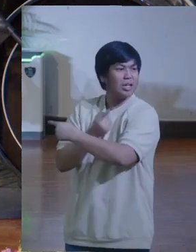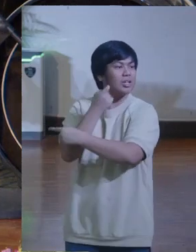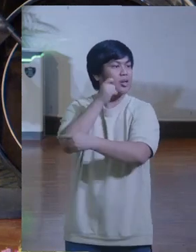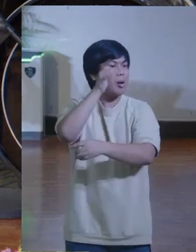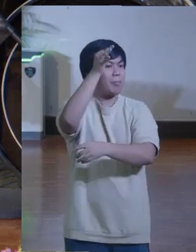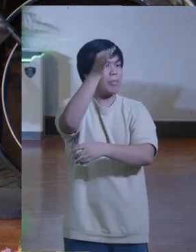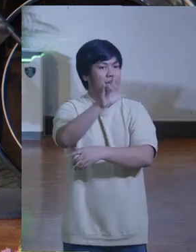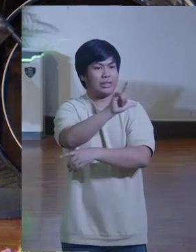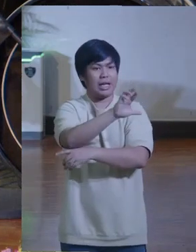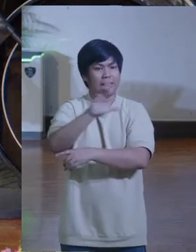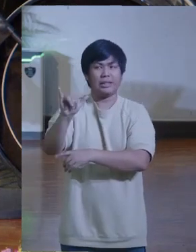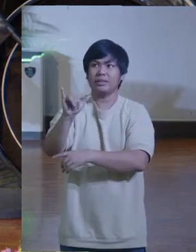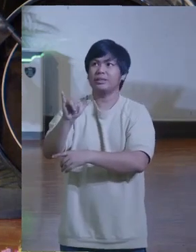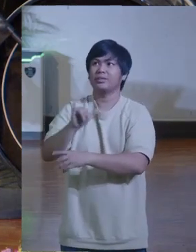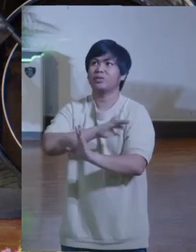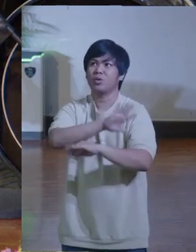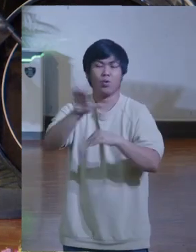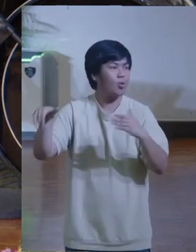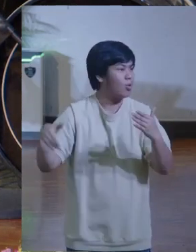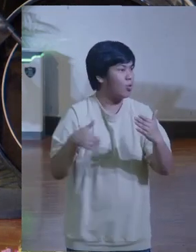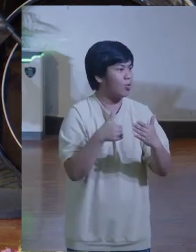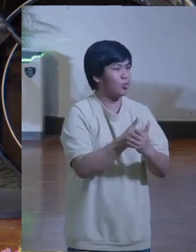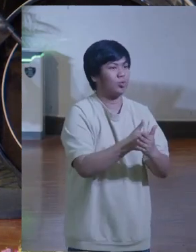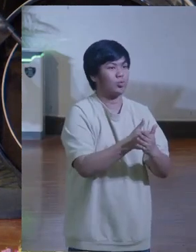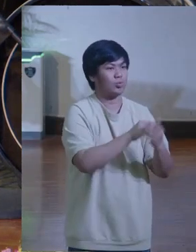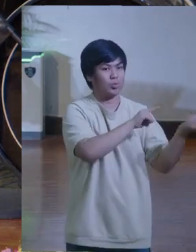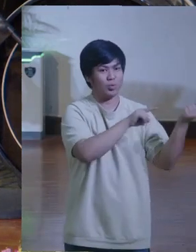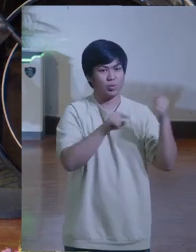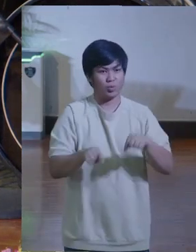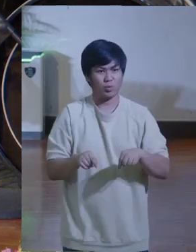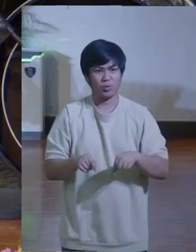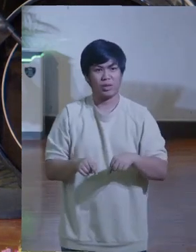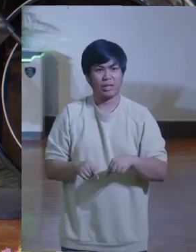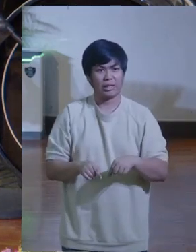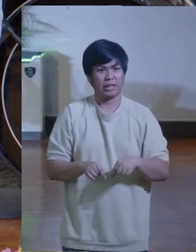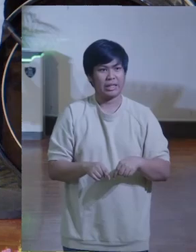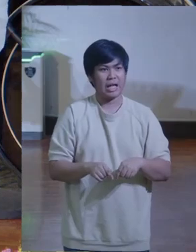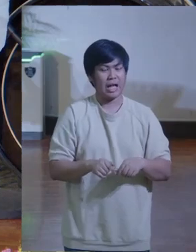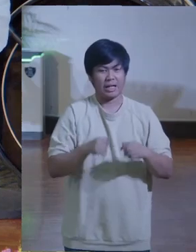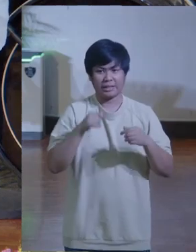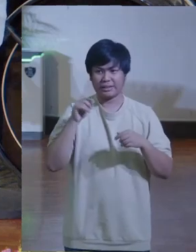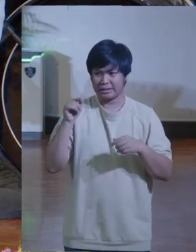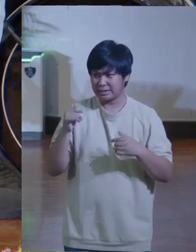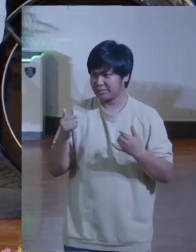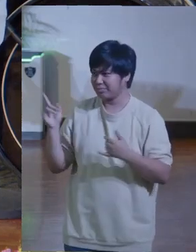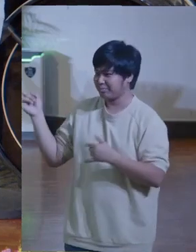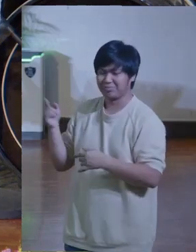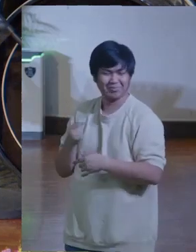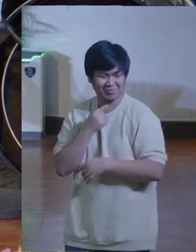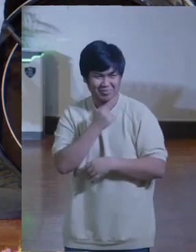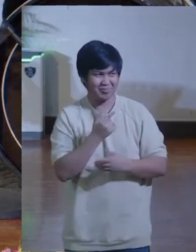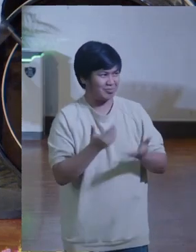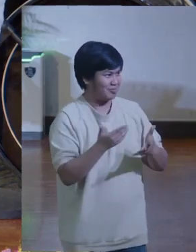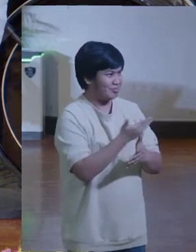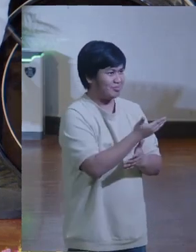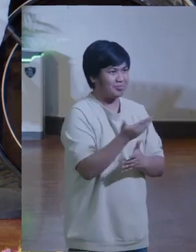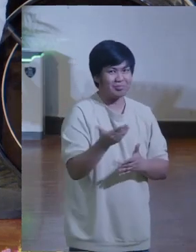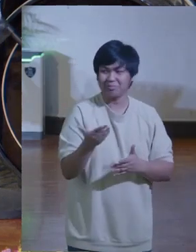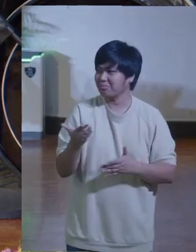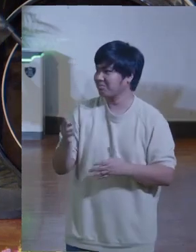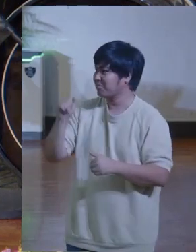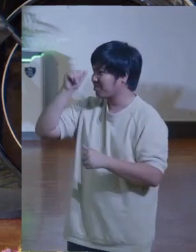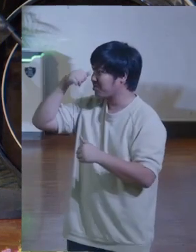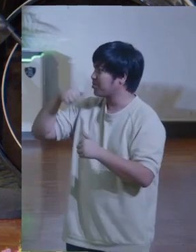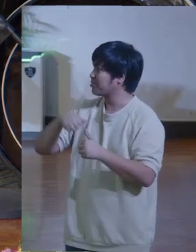ni Pastor Larry sa lahat ng nag-a-attend. From memory. Kaso, nandyan na ba? Hindi